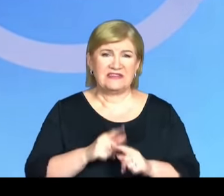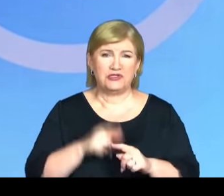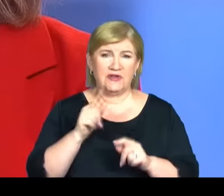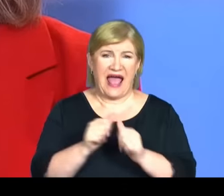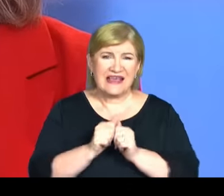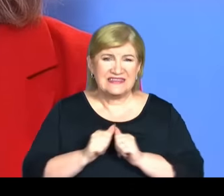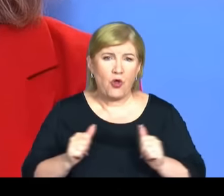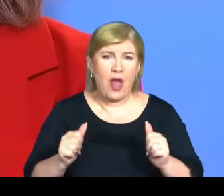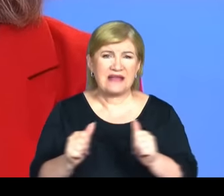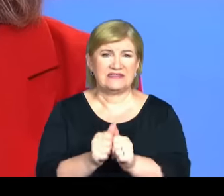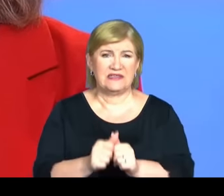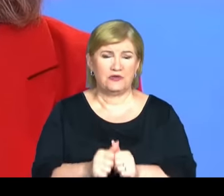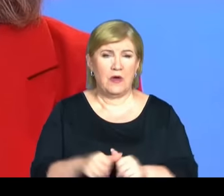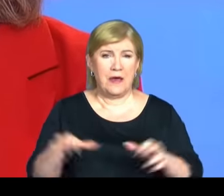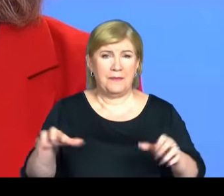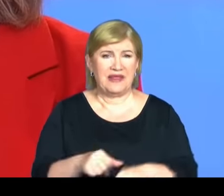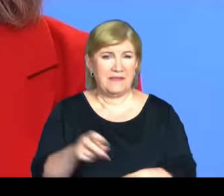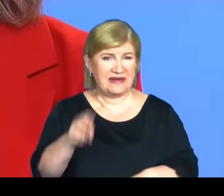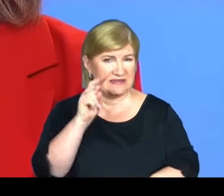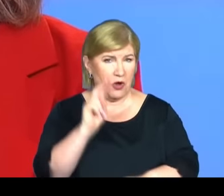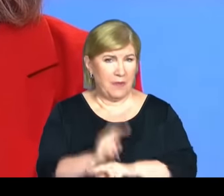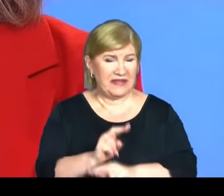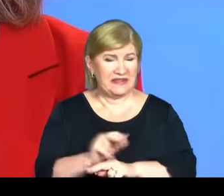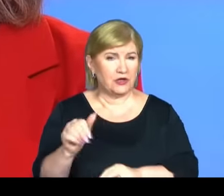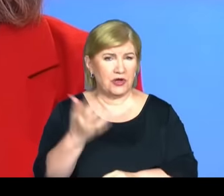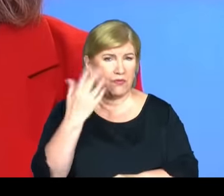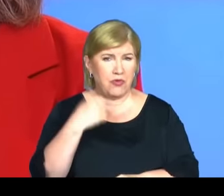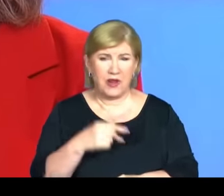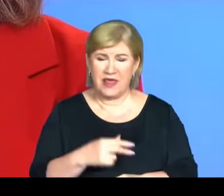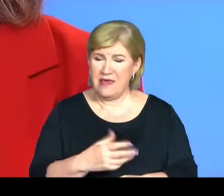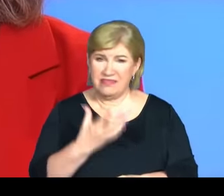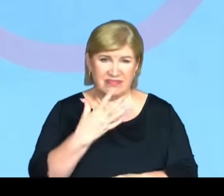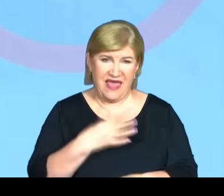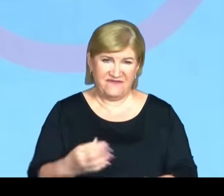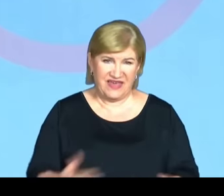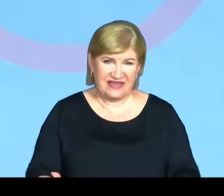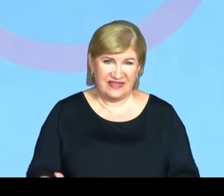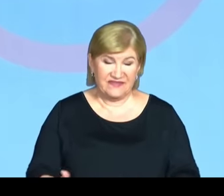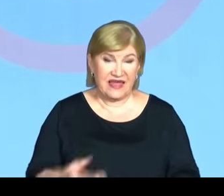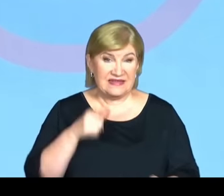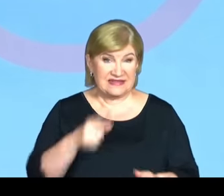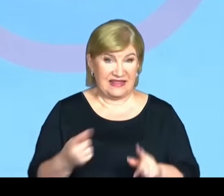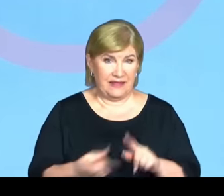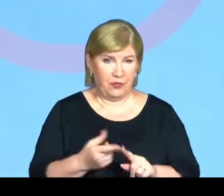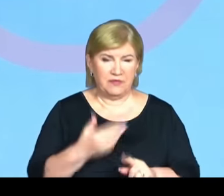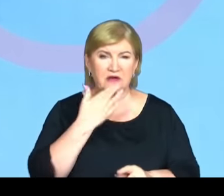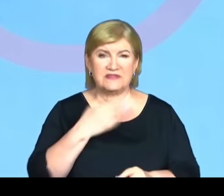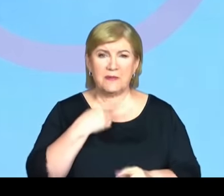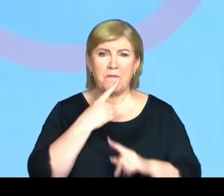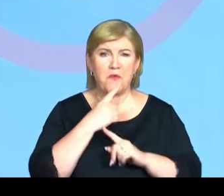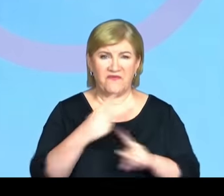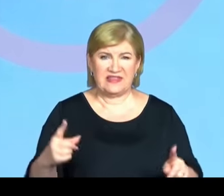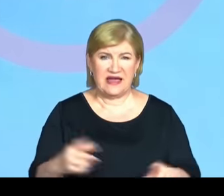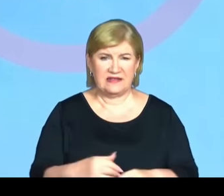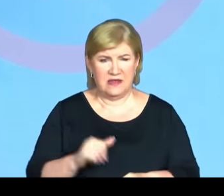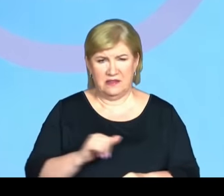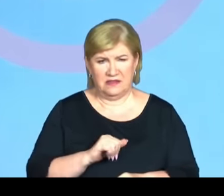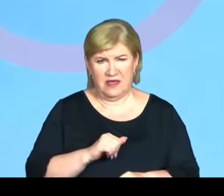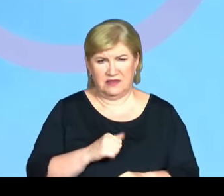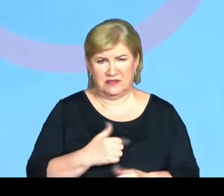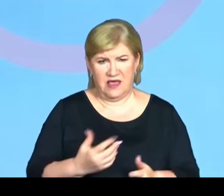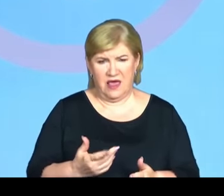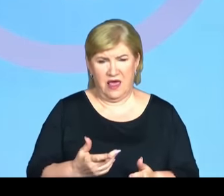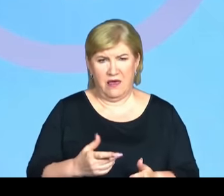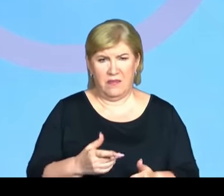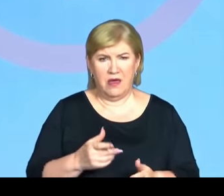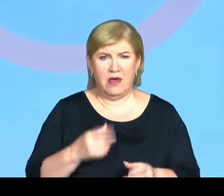izoláciu. Prijímali sa opatrenia, na ktoré boli totálne neefektívne. Za týchto podmienok chcem skonštatovať, pretože nechcem, aby táto relácia bola znovu